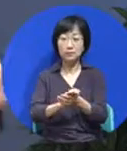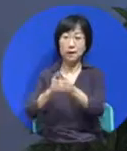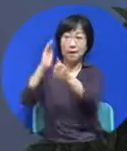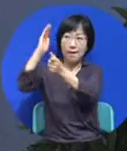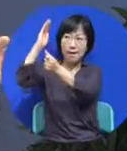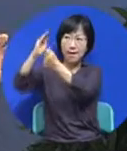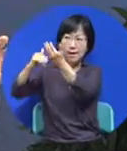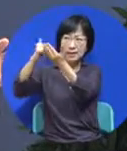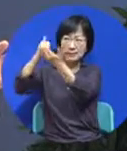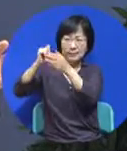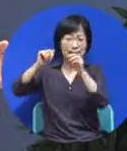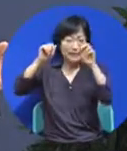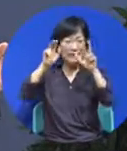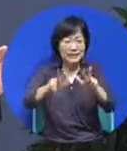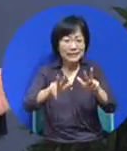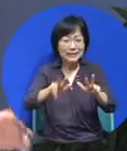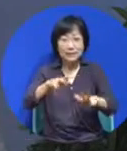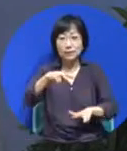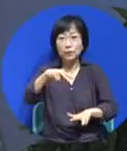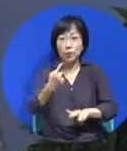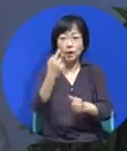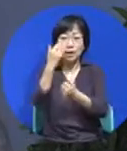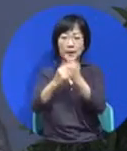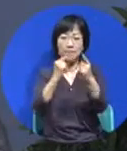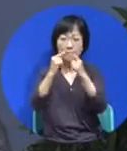그 속으로 들어가는 겁니다. Even now, God is